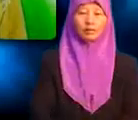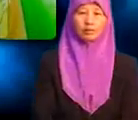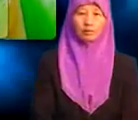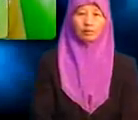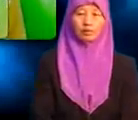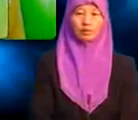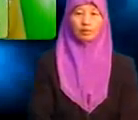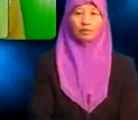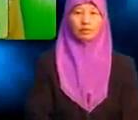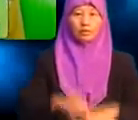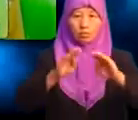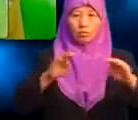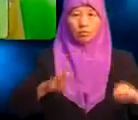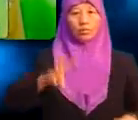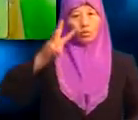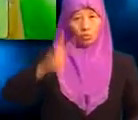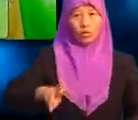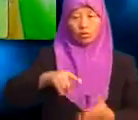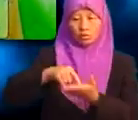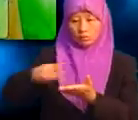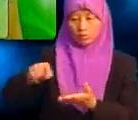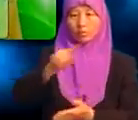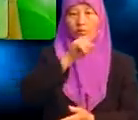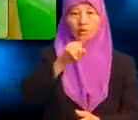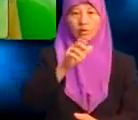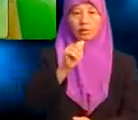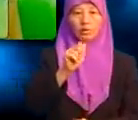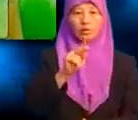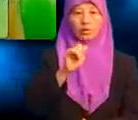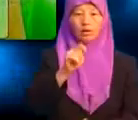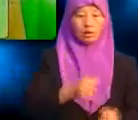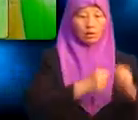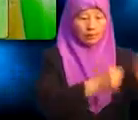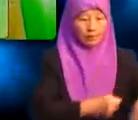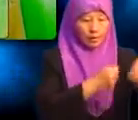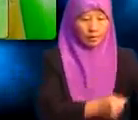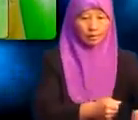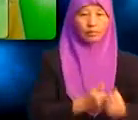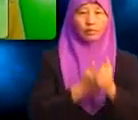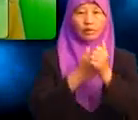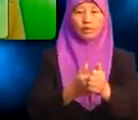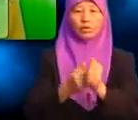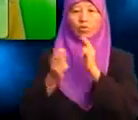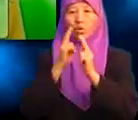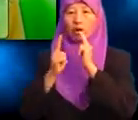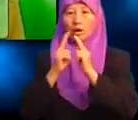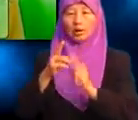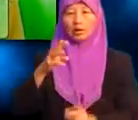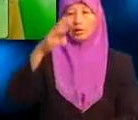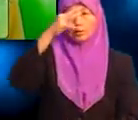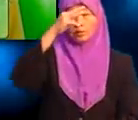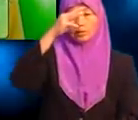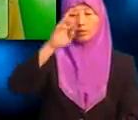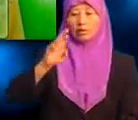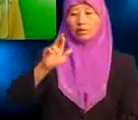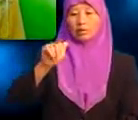Murid-murid, kewajipan mengeluarkan zakat pertanian ini adalah berasaskan sabda Rasulullah sallallahu alaihi